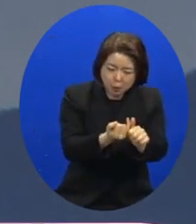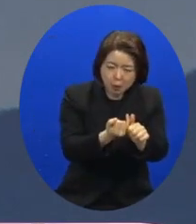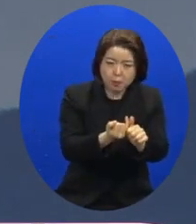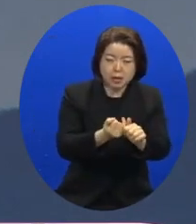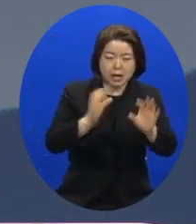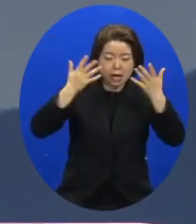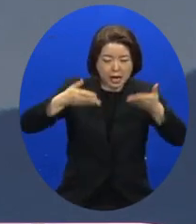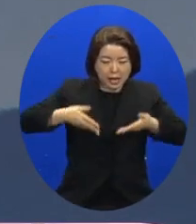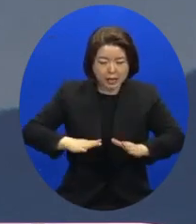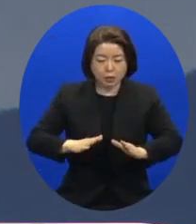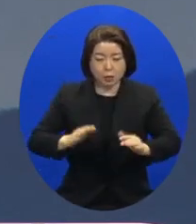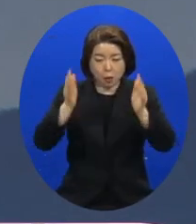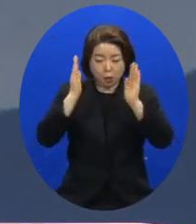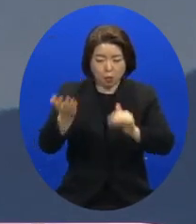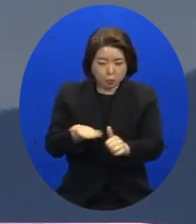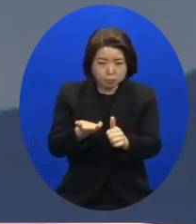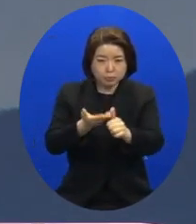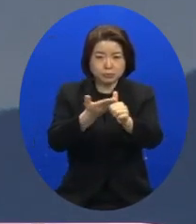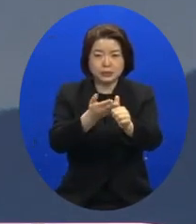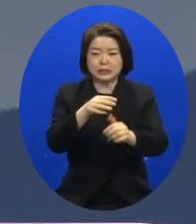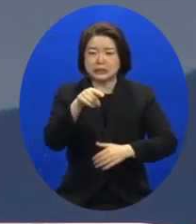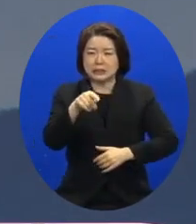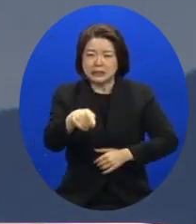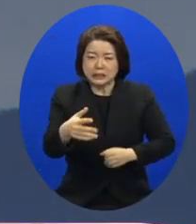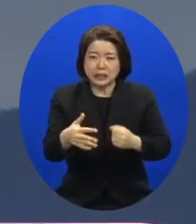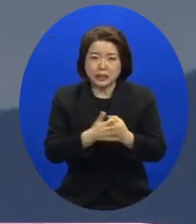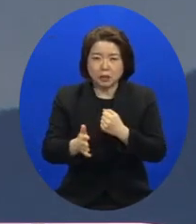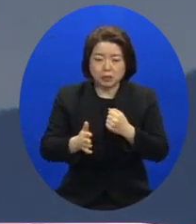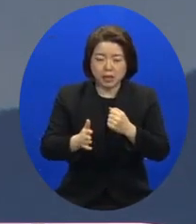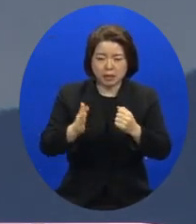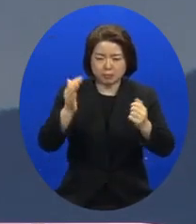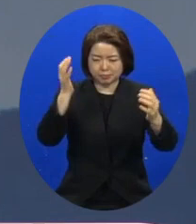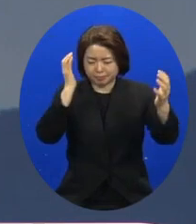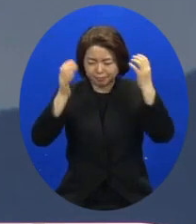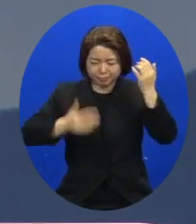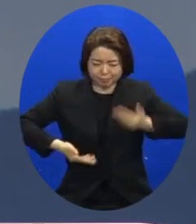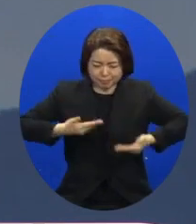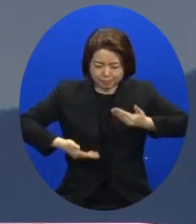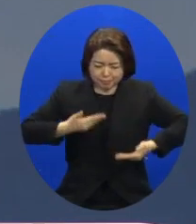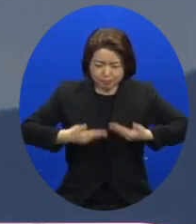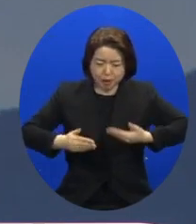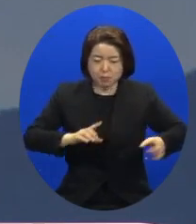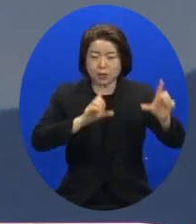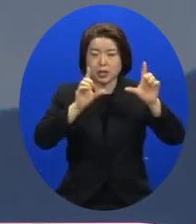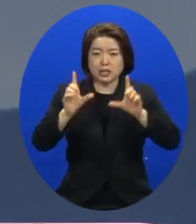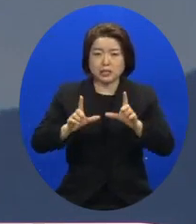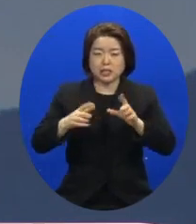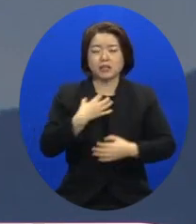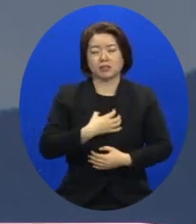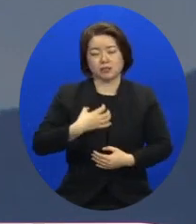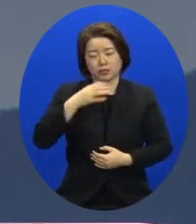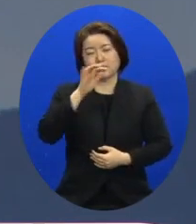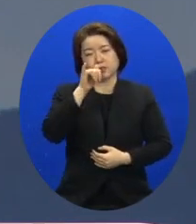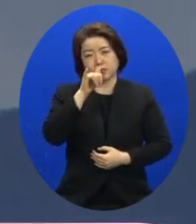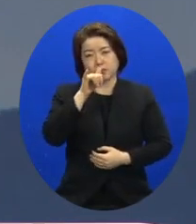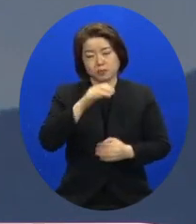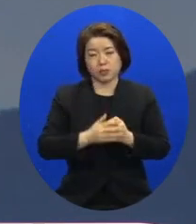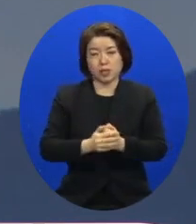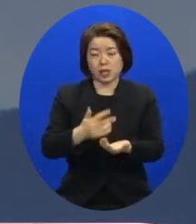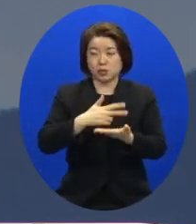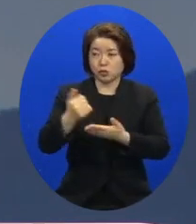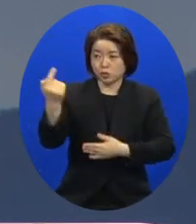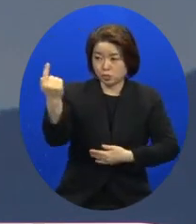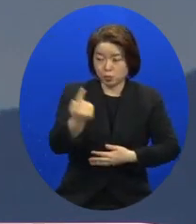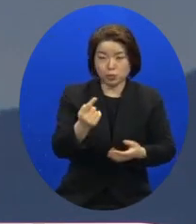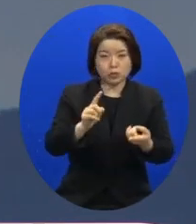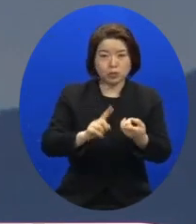애 낳고 공부시키고 그러느라고 정신없이 사는 것을 걱정하셨어요. 주님이 오실 것에